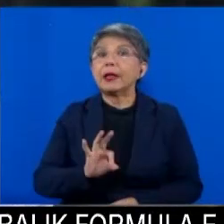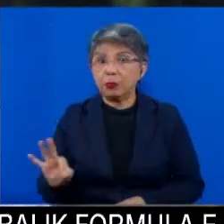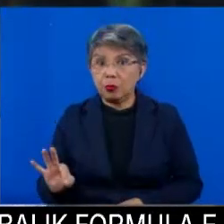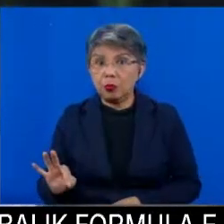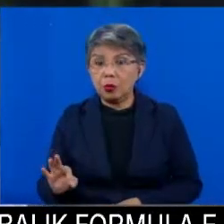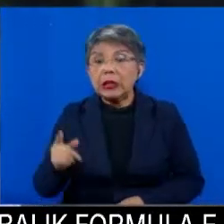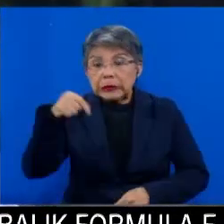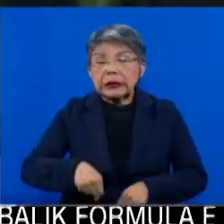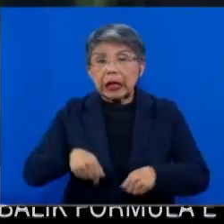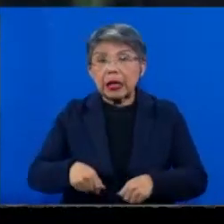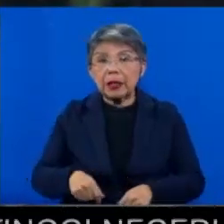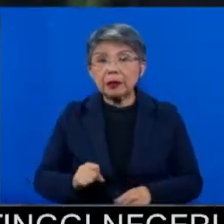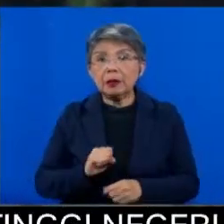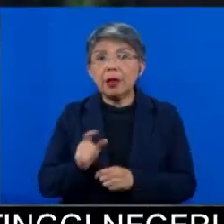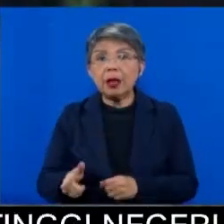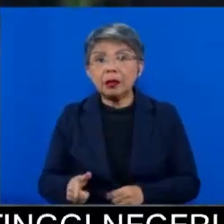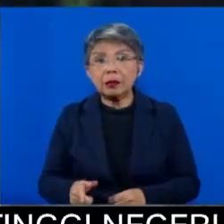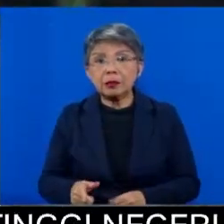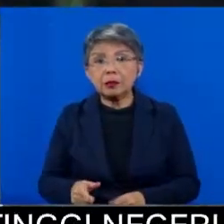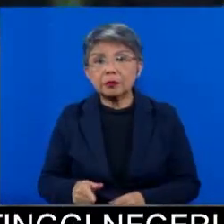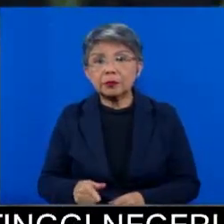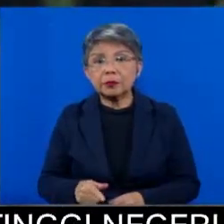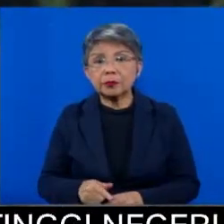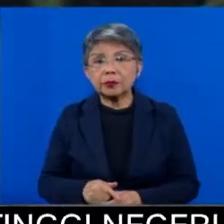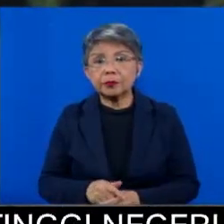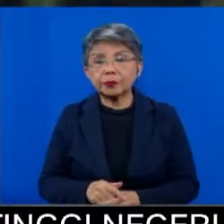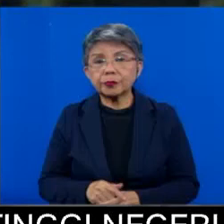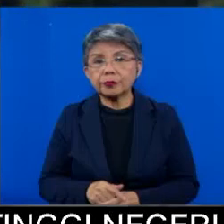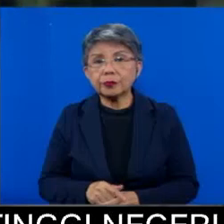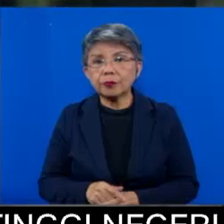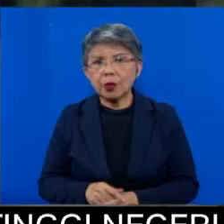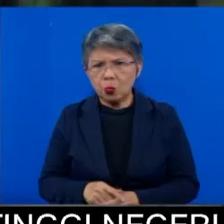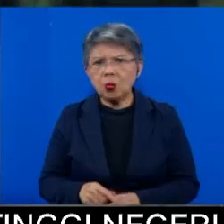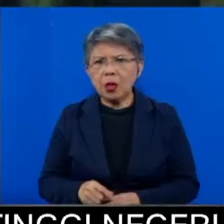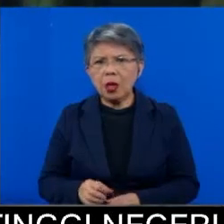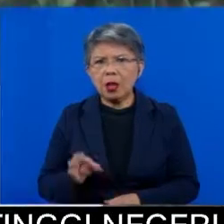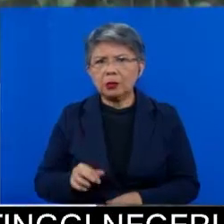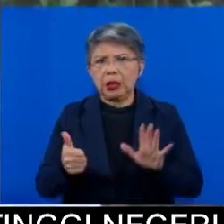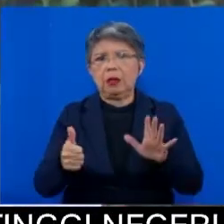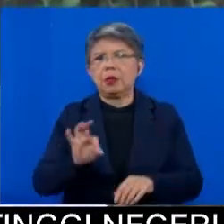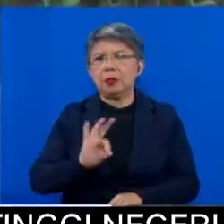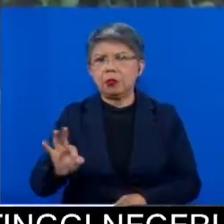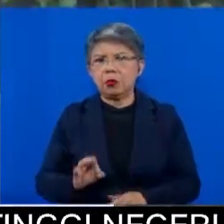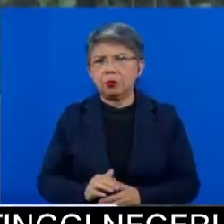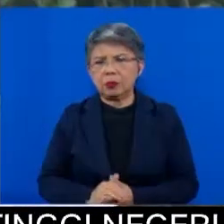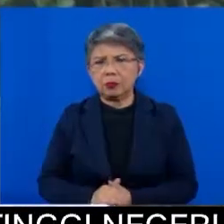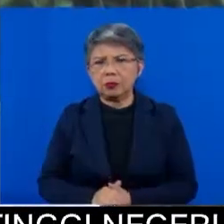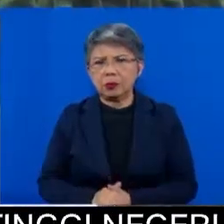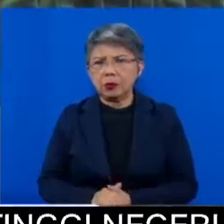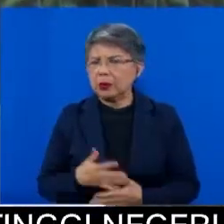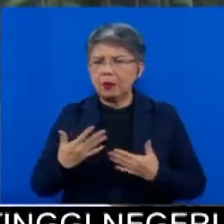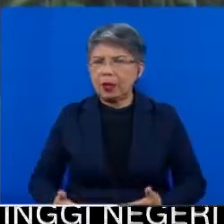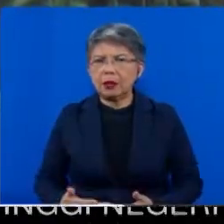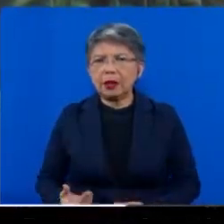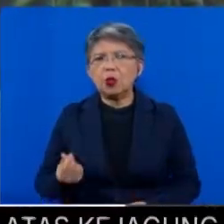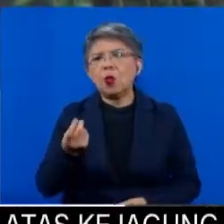Terus? Kemarin udah di tadi atau jadi, udah ditagih? Ya tadi jadi 6.000. Beratan itu. Soalnya uang saku